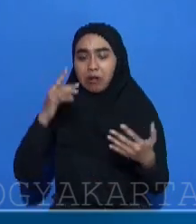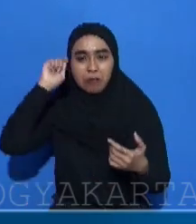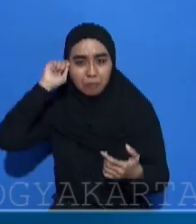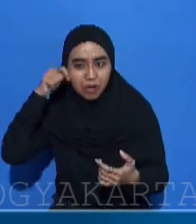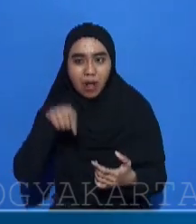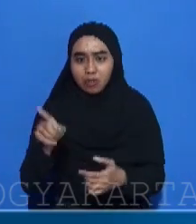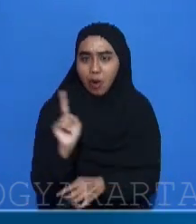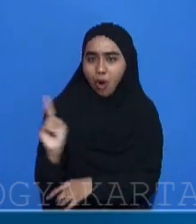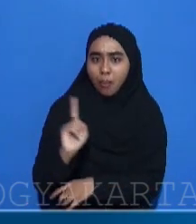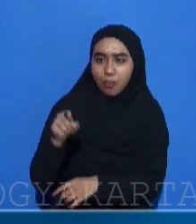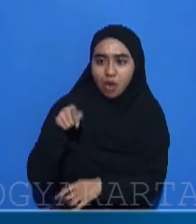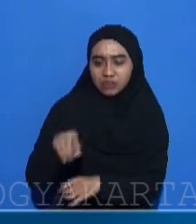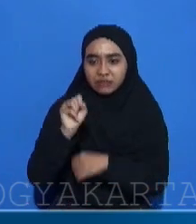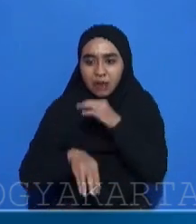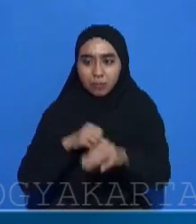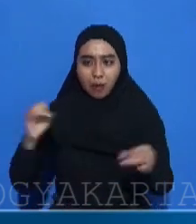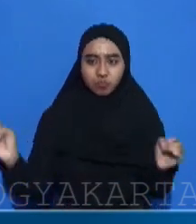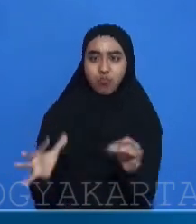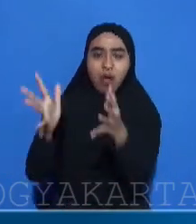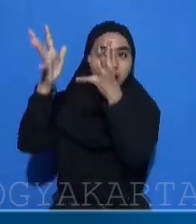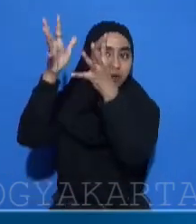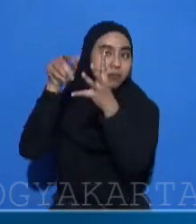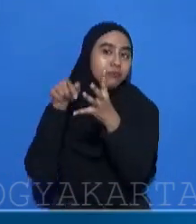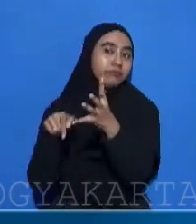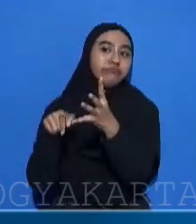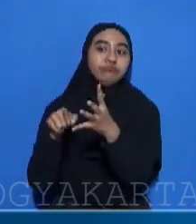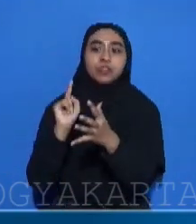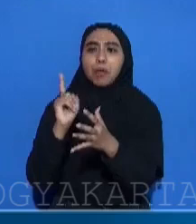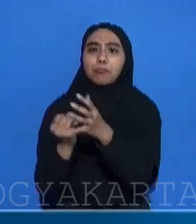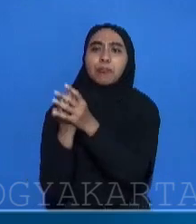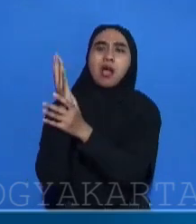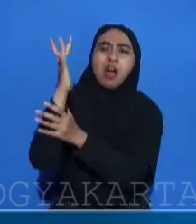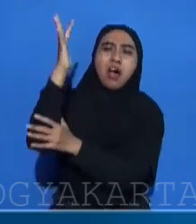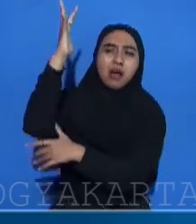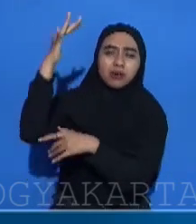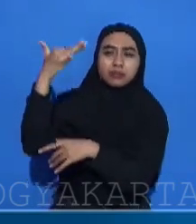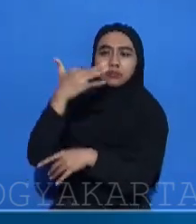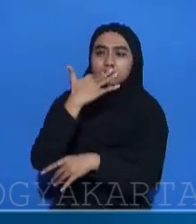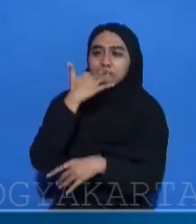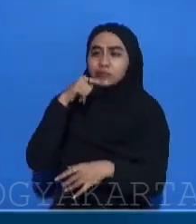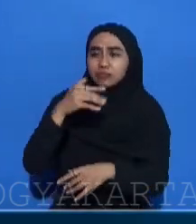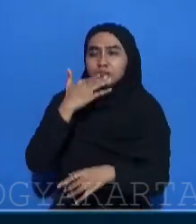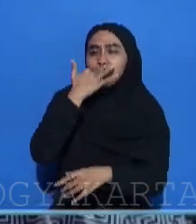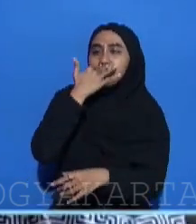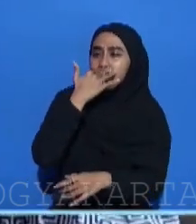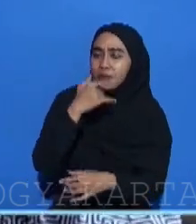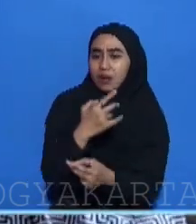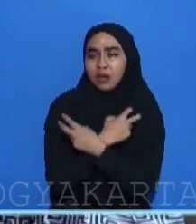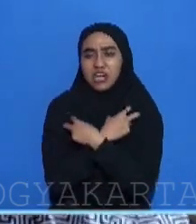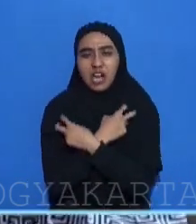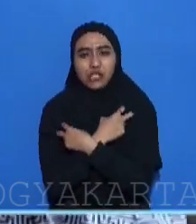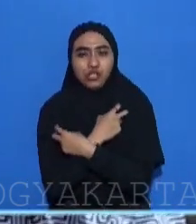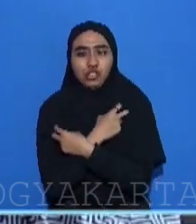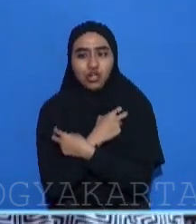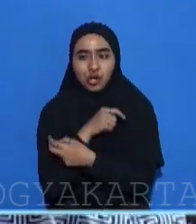tidak membakar sampah karena asap yang dihasilkan mengandung racun khususnya dari sampah plastik untuk sampah plastik lebih baik